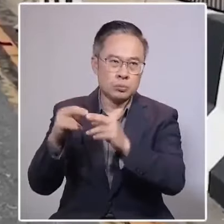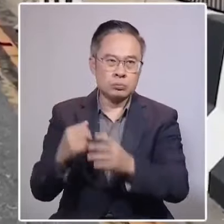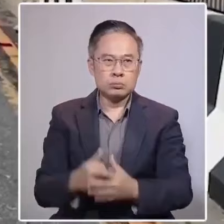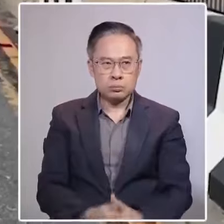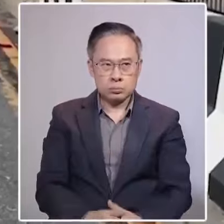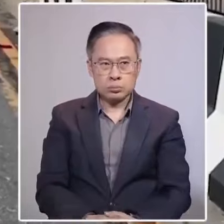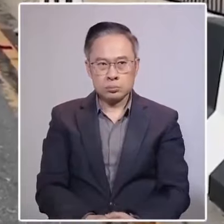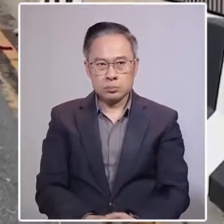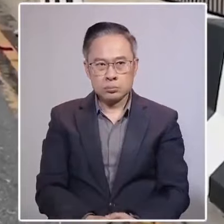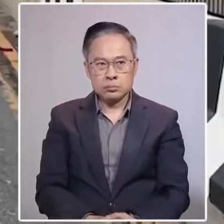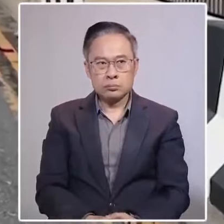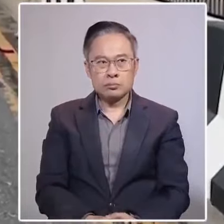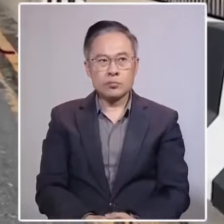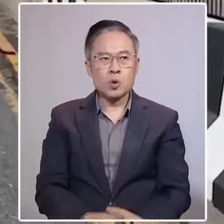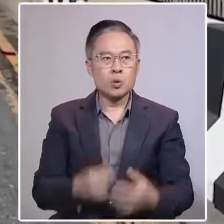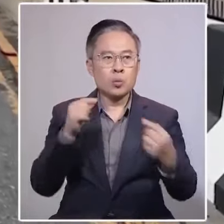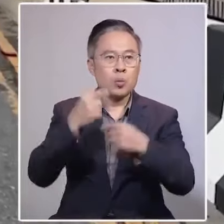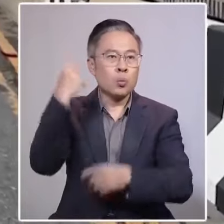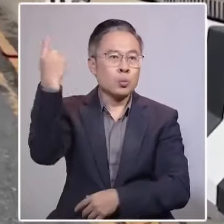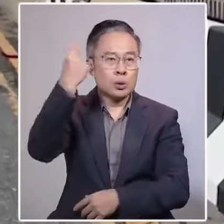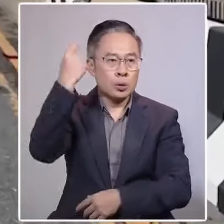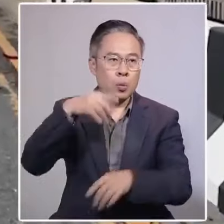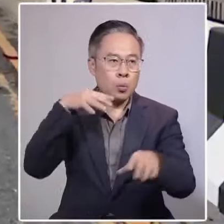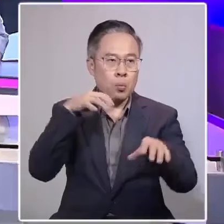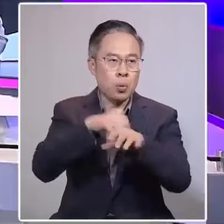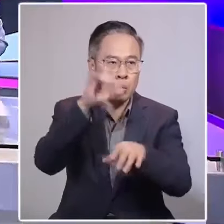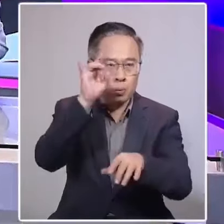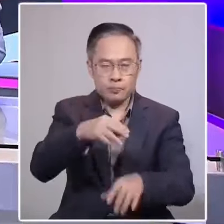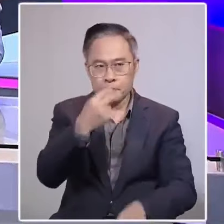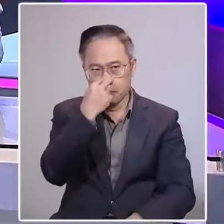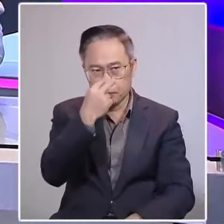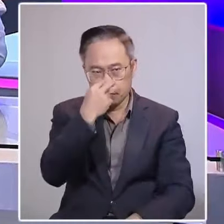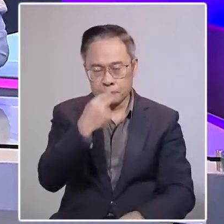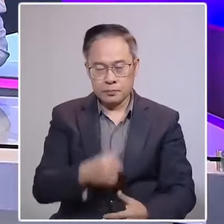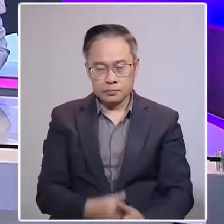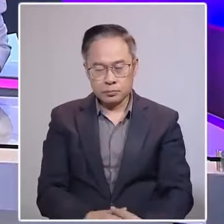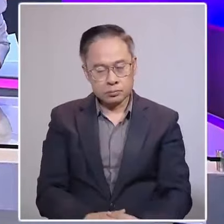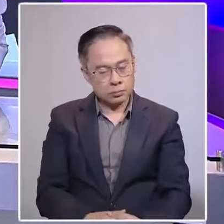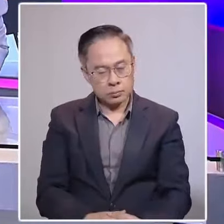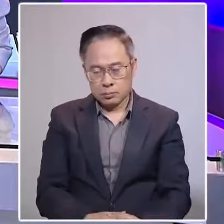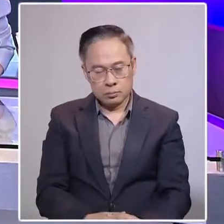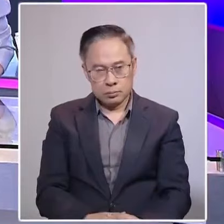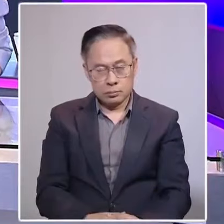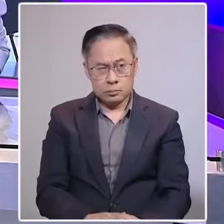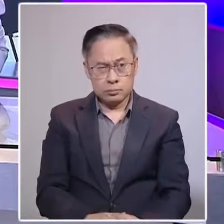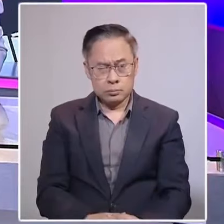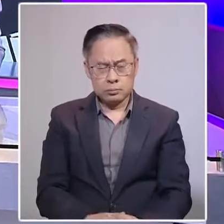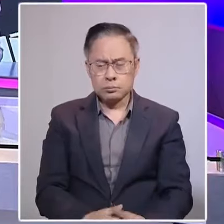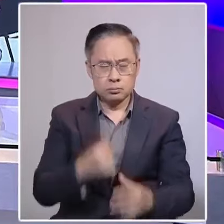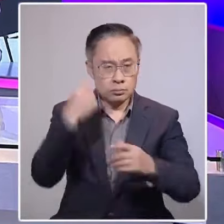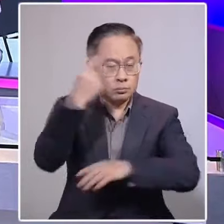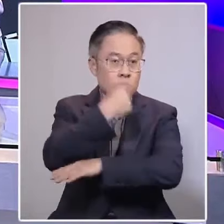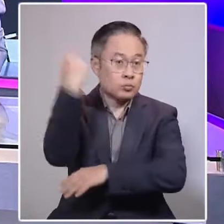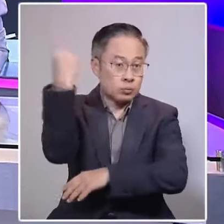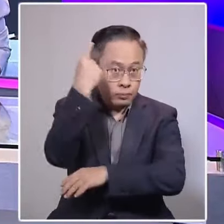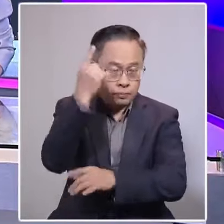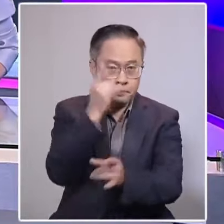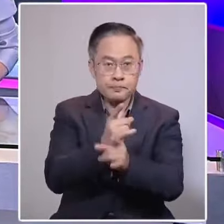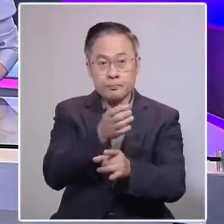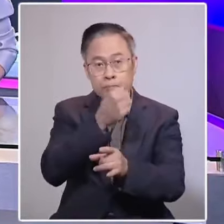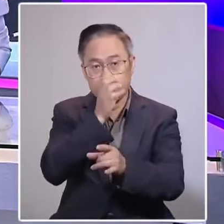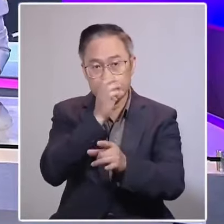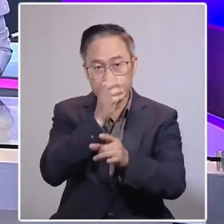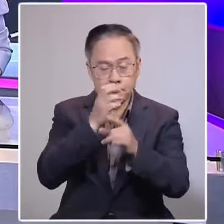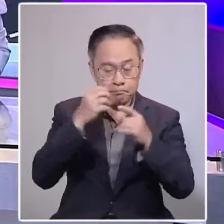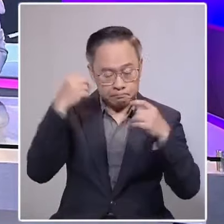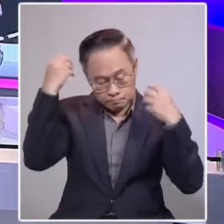เที่ยวกันด้วยนะวันเที่ยววันเที่ยวเจอแบบนี้นี่นะคะวันเที่ยวนะคะแต่ว่าจะดื่มจะฉลกันเมาไม่